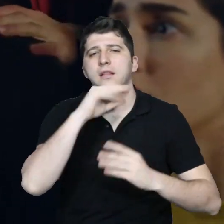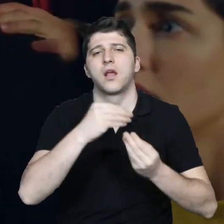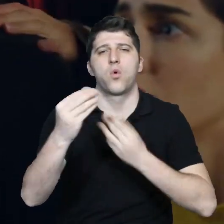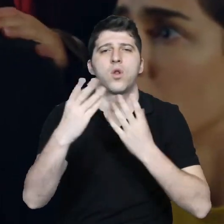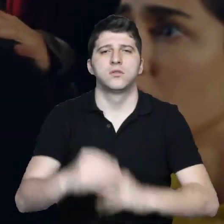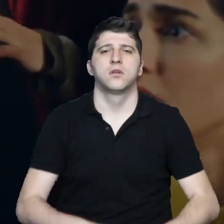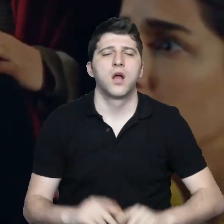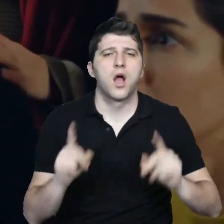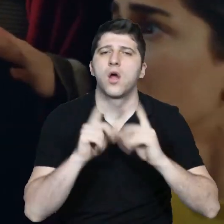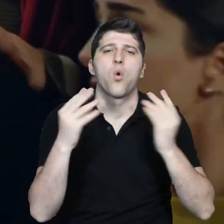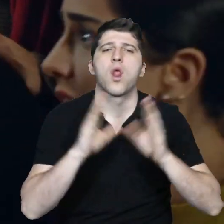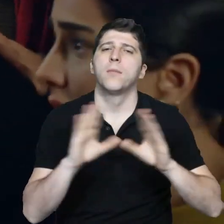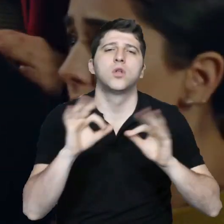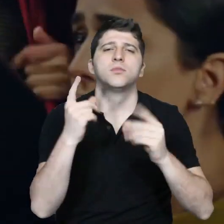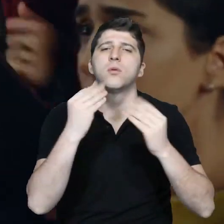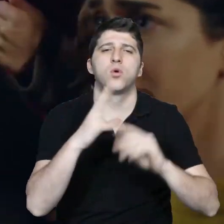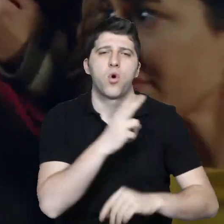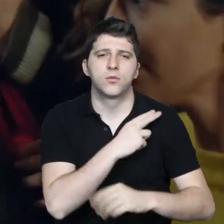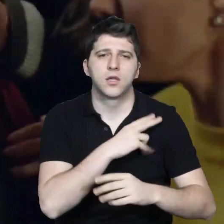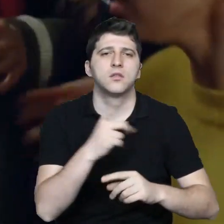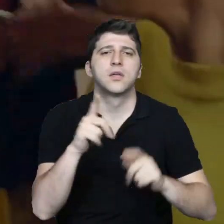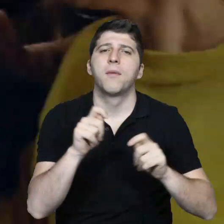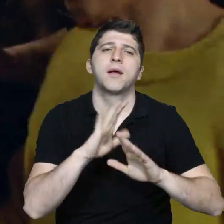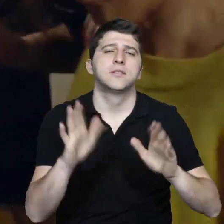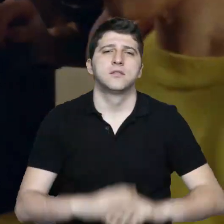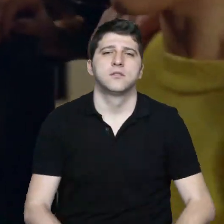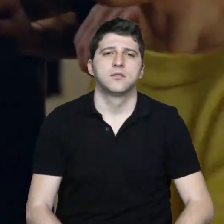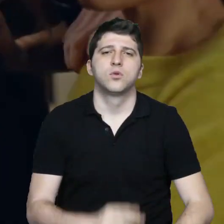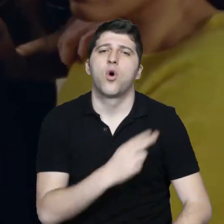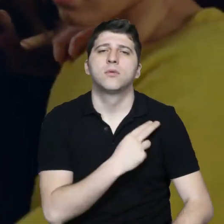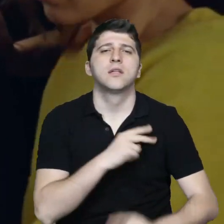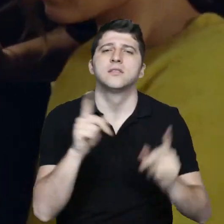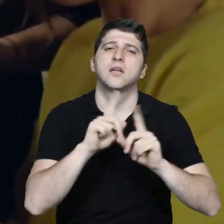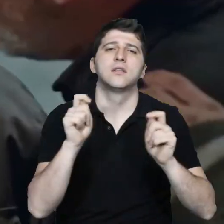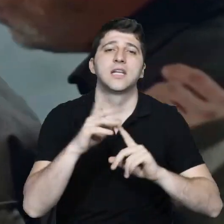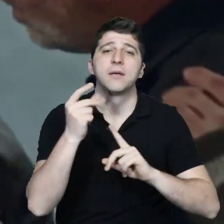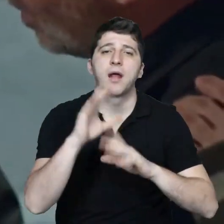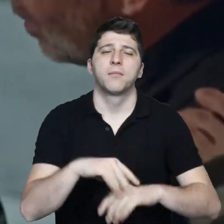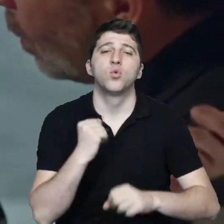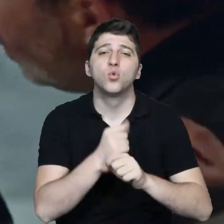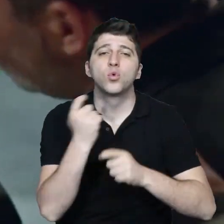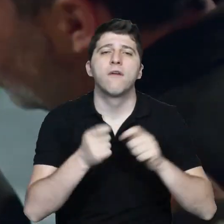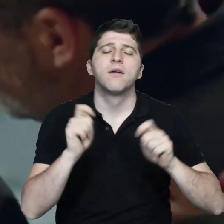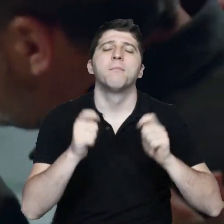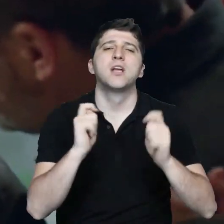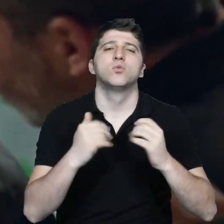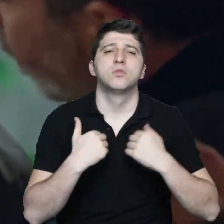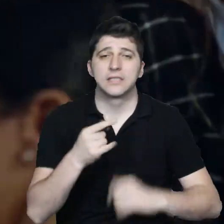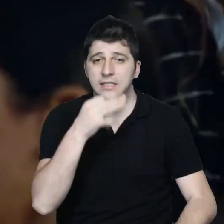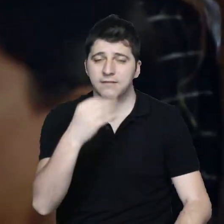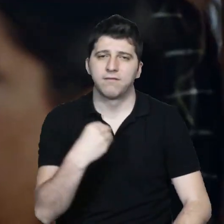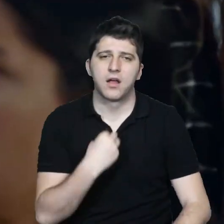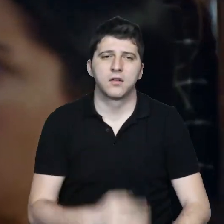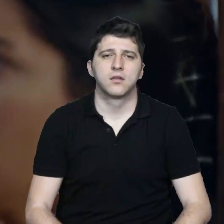olacak. Hayır, olamaz böyle bir şey. Komutan, bunu yapamazsınız. Komutan, sakın. İbrahim, görevimizi yapmamız lazım. Bize izin